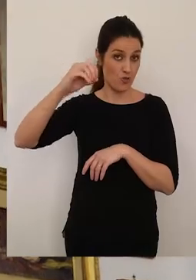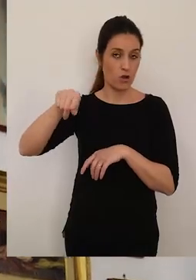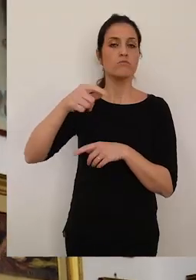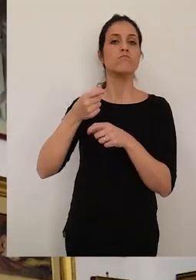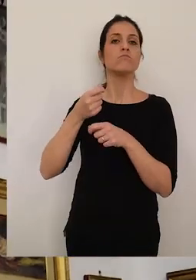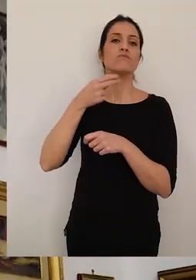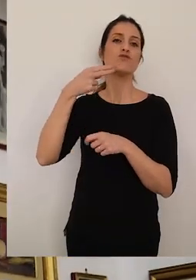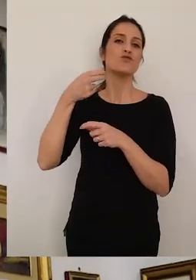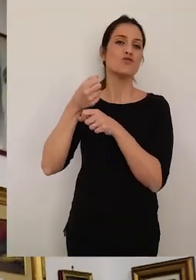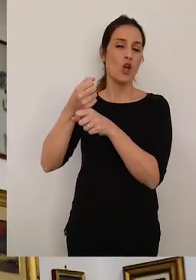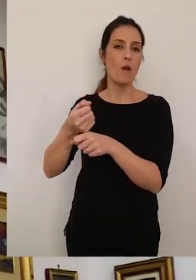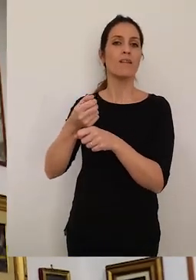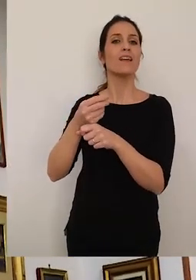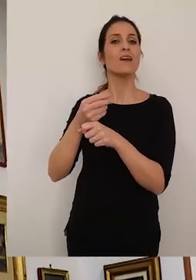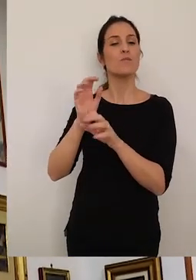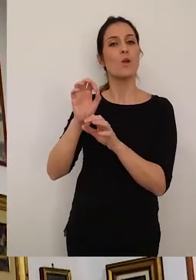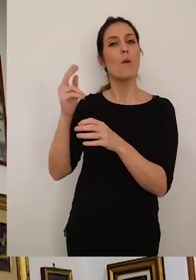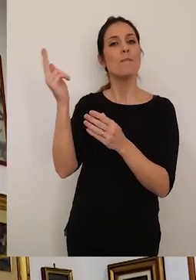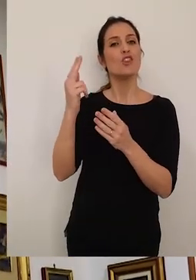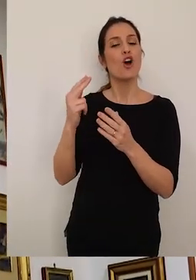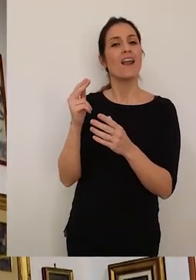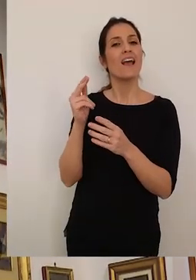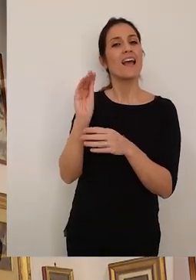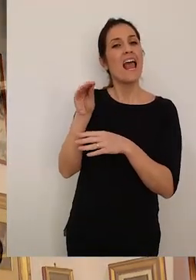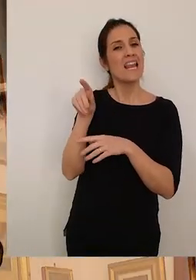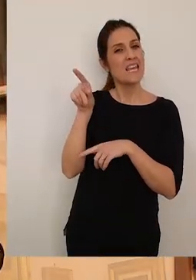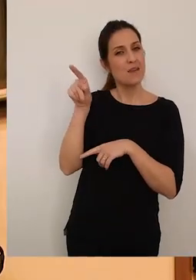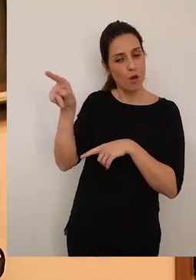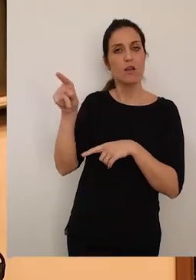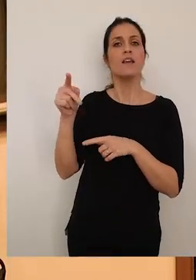cui lavori sono oggi esposti al suo interno.